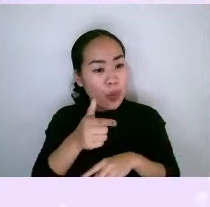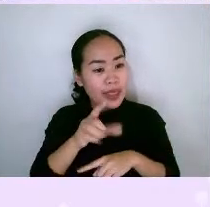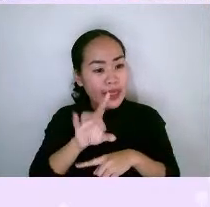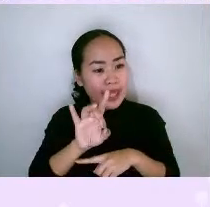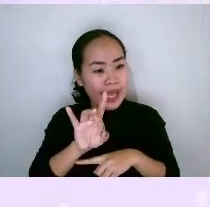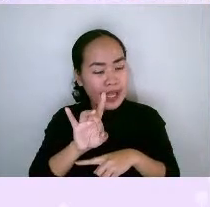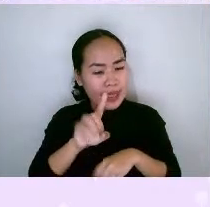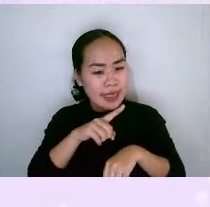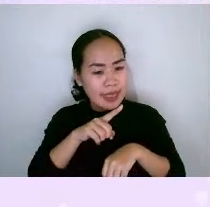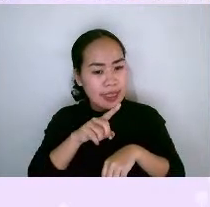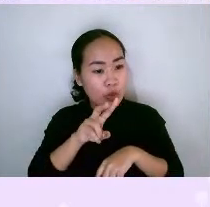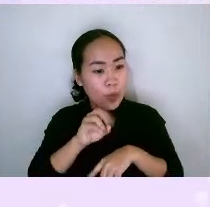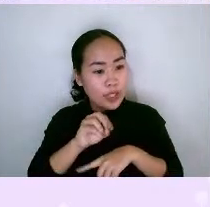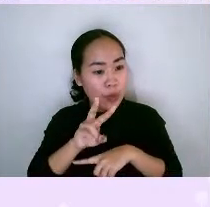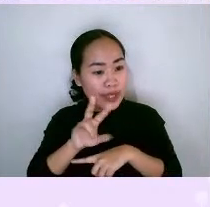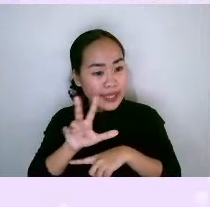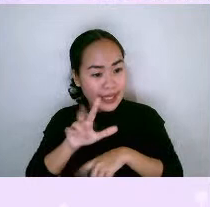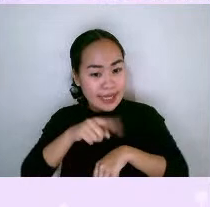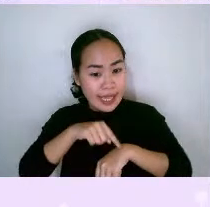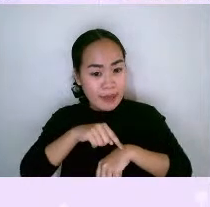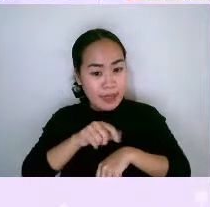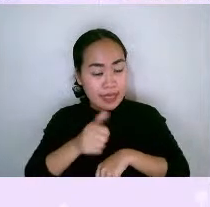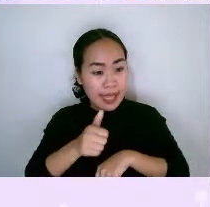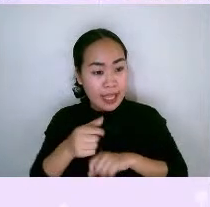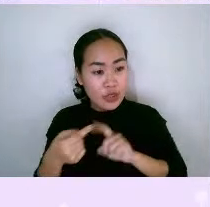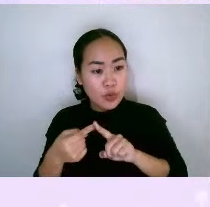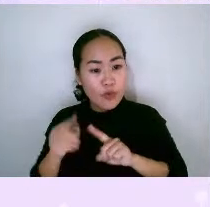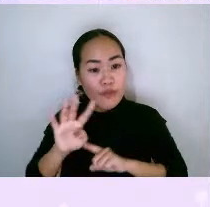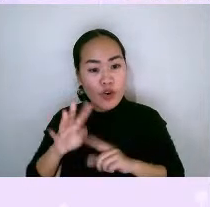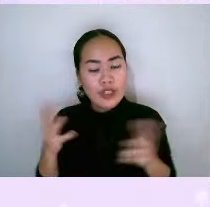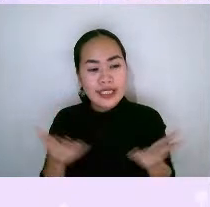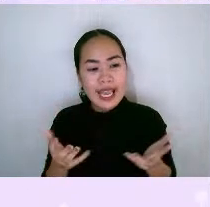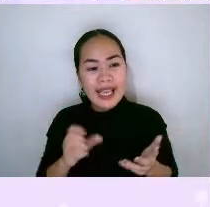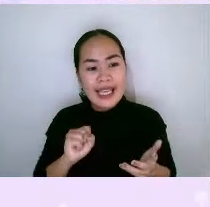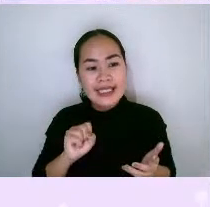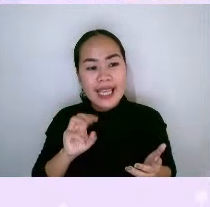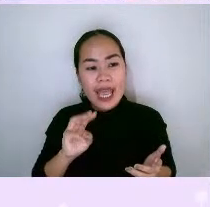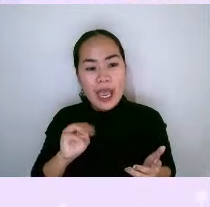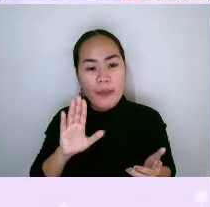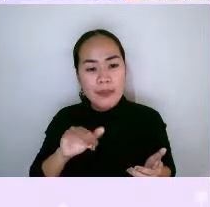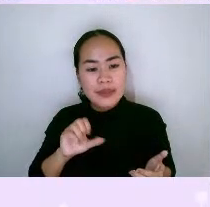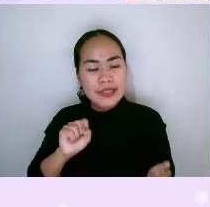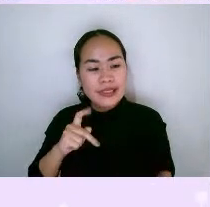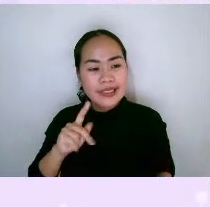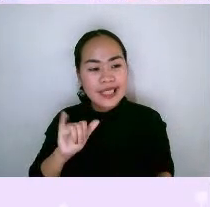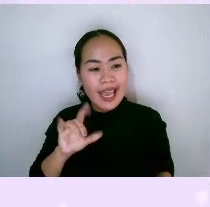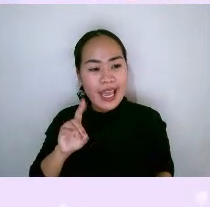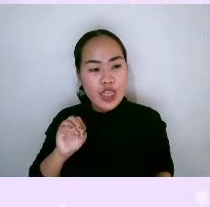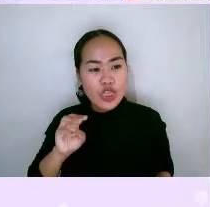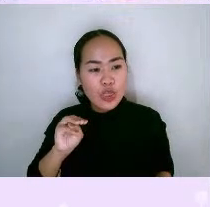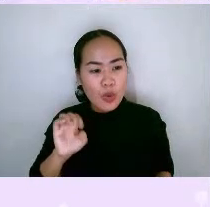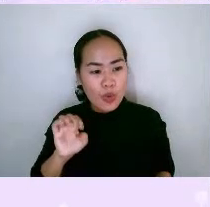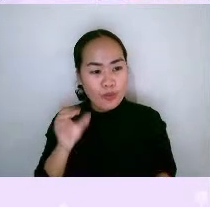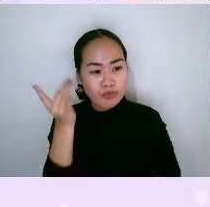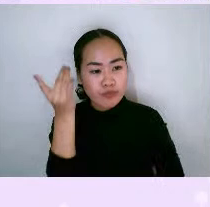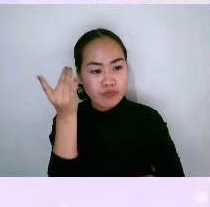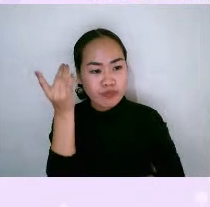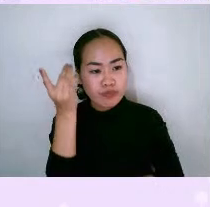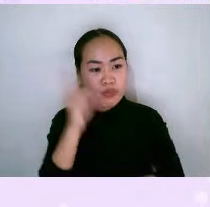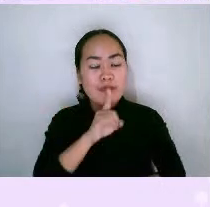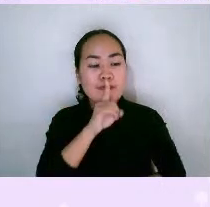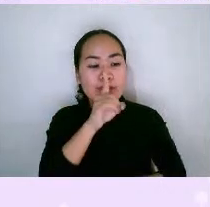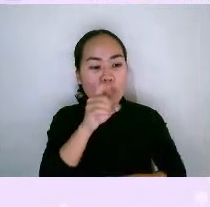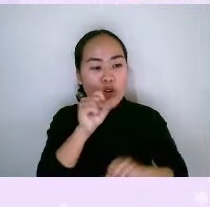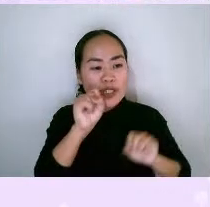March 28, 2023, 10 o'clock to 4 o'clock sa SM Skydome, Quezon City. Ito po ay sa pagtutulungan ng aming department at ng